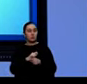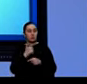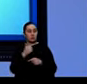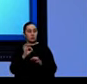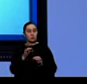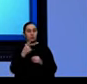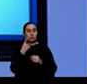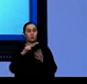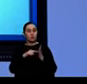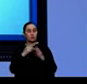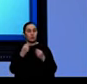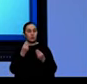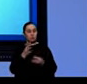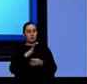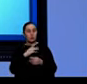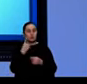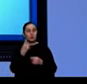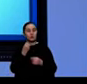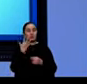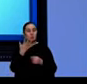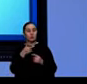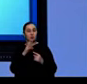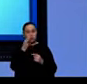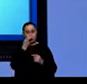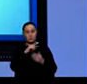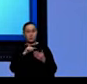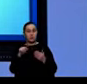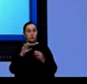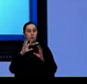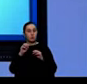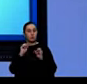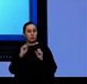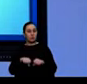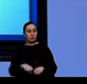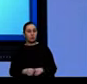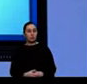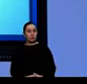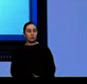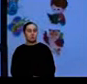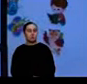to'g'ri. Bitta nuqta berilgan bo'lsa, bir nechta to'g'ri chiziq o'tkazish mumkin.